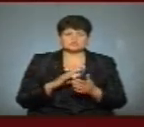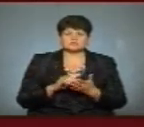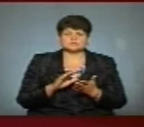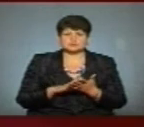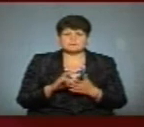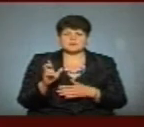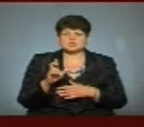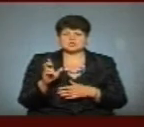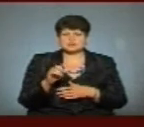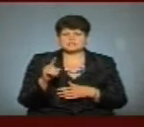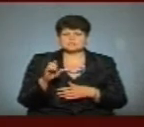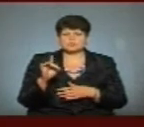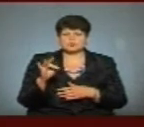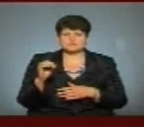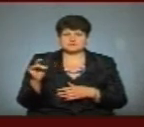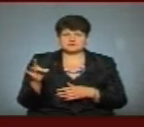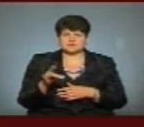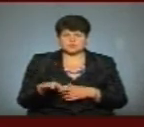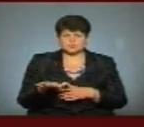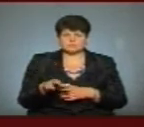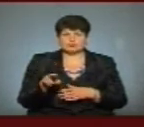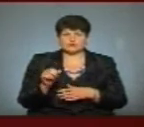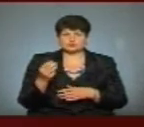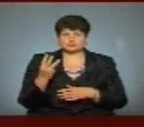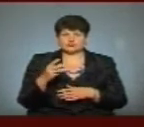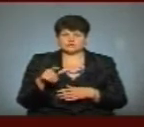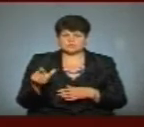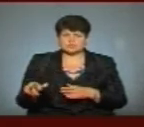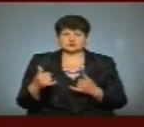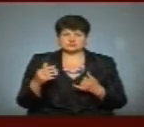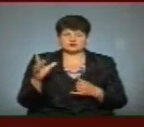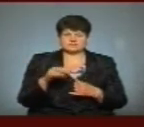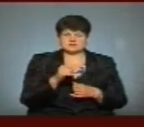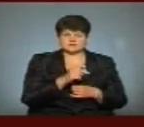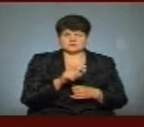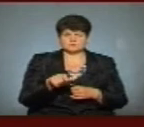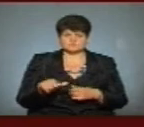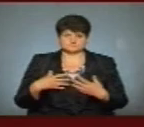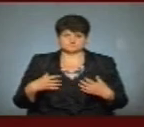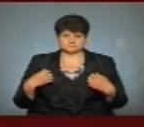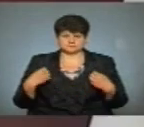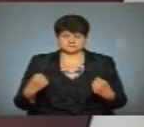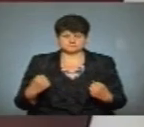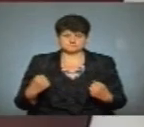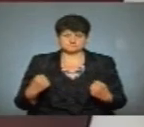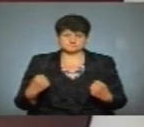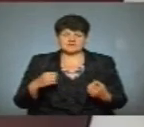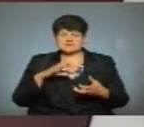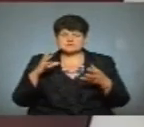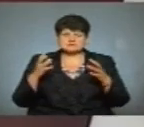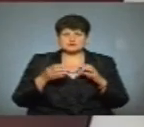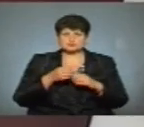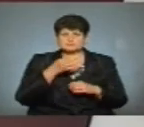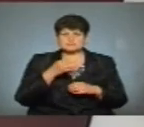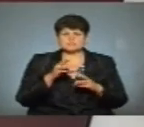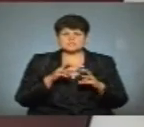зареєстровано в Бережанському та Зборівському районах. По троє людей на сьогодні всі вони здорові, каже Володимир Паничев. Загалом, як повідомив